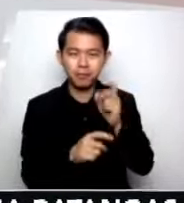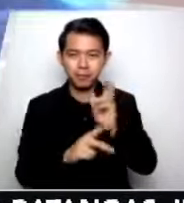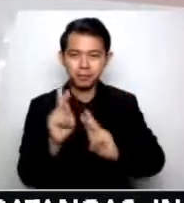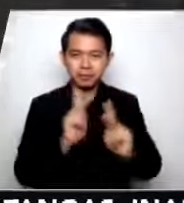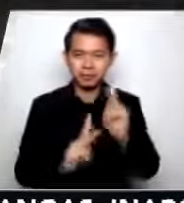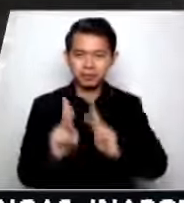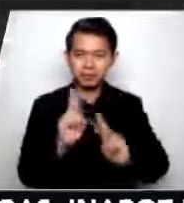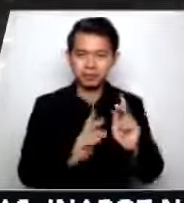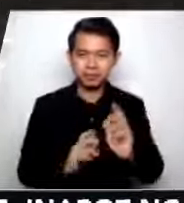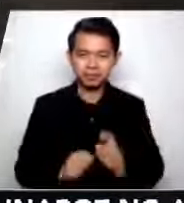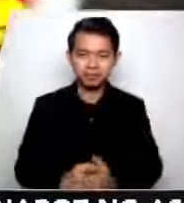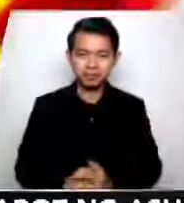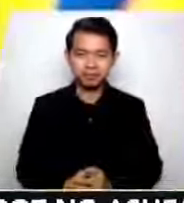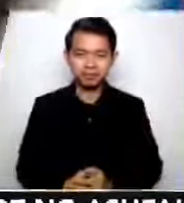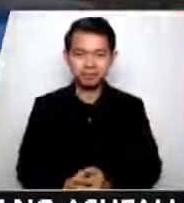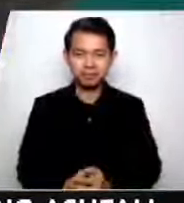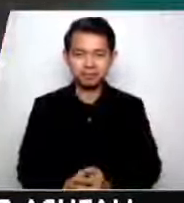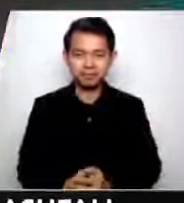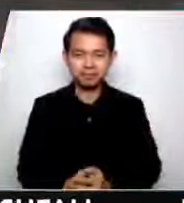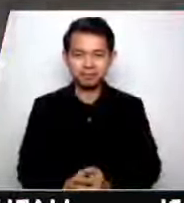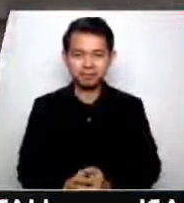Cruz.